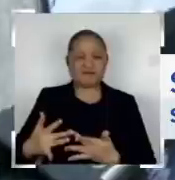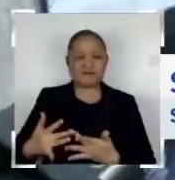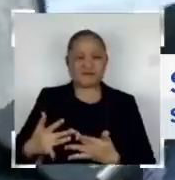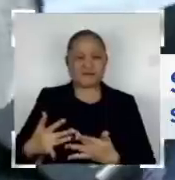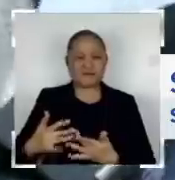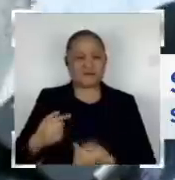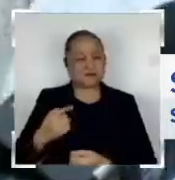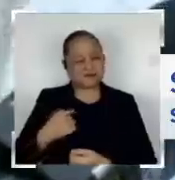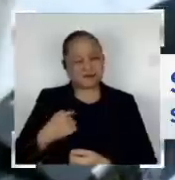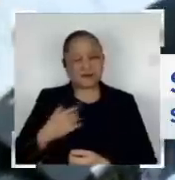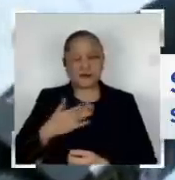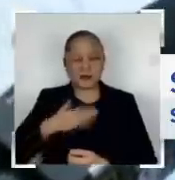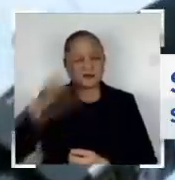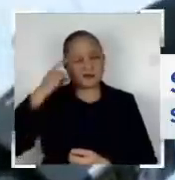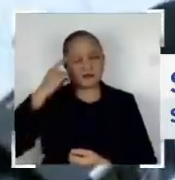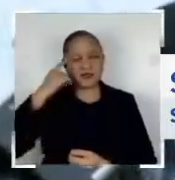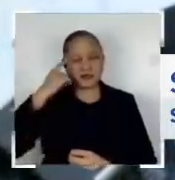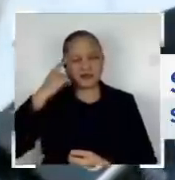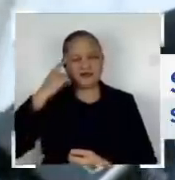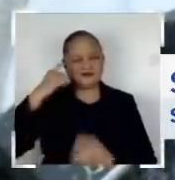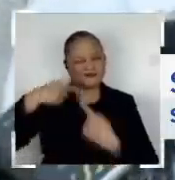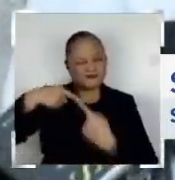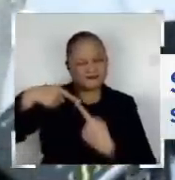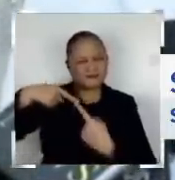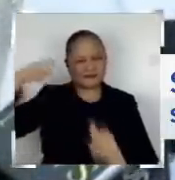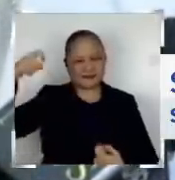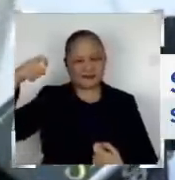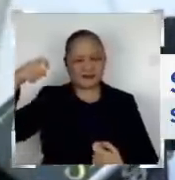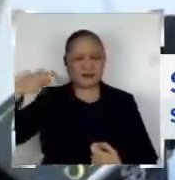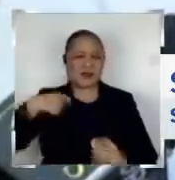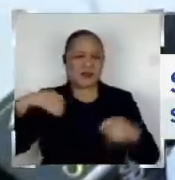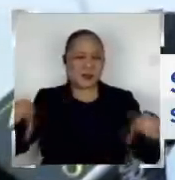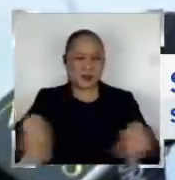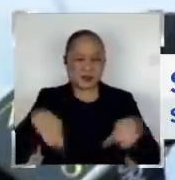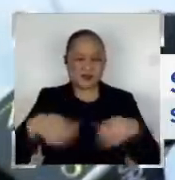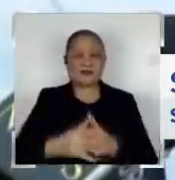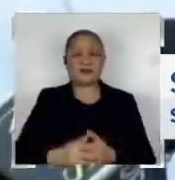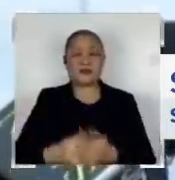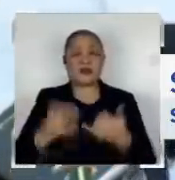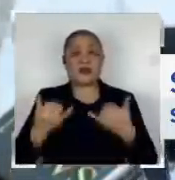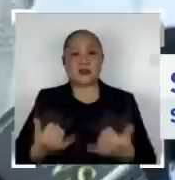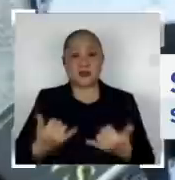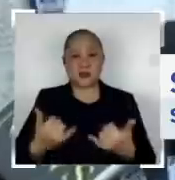and my mind are contradicting my own actions. Sa ngayon po,